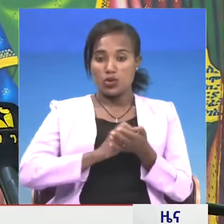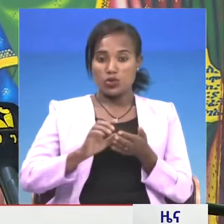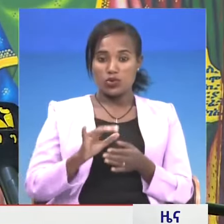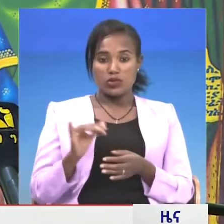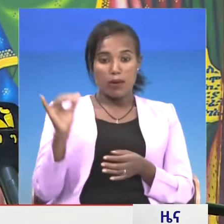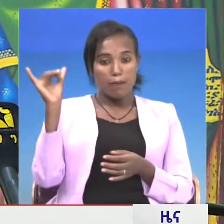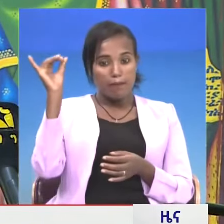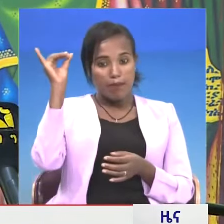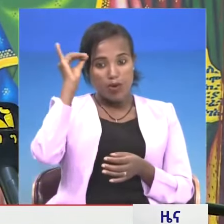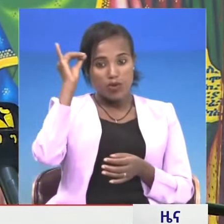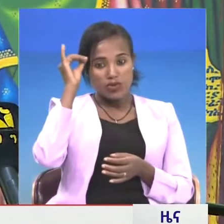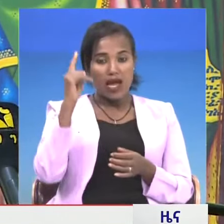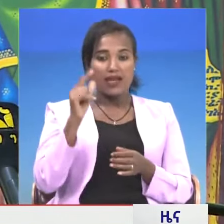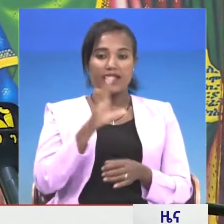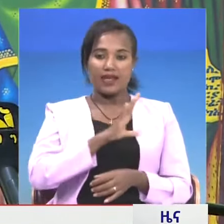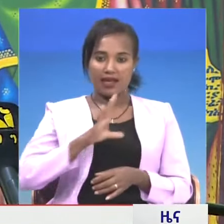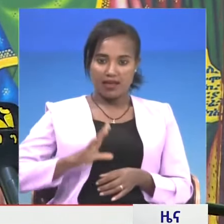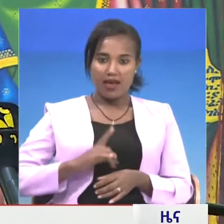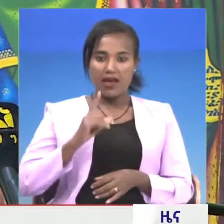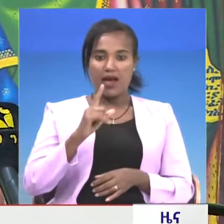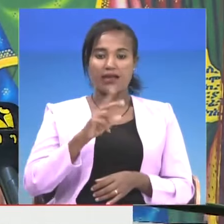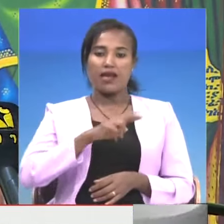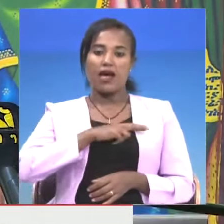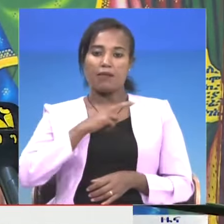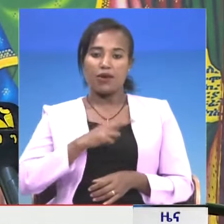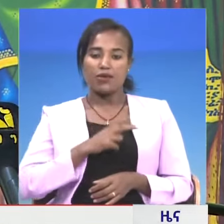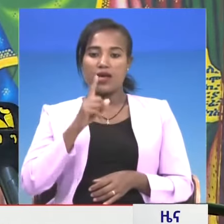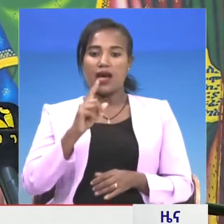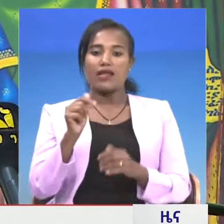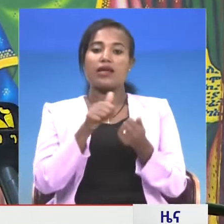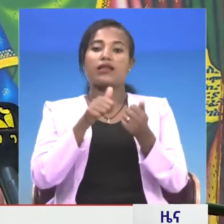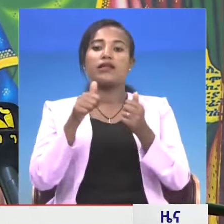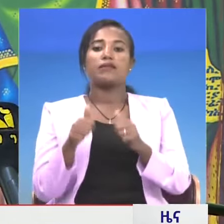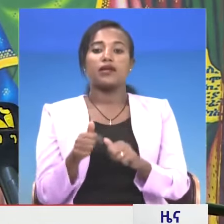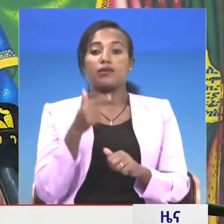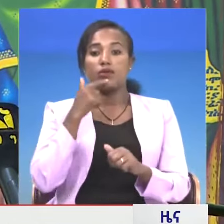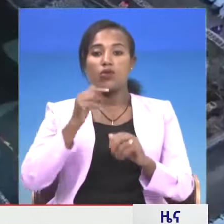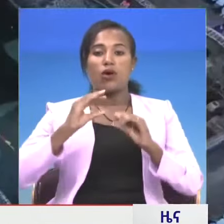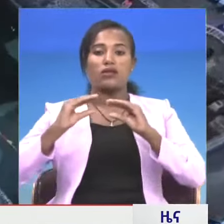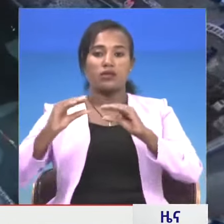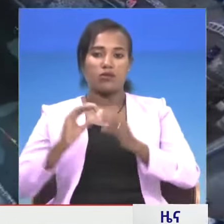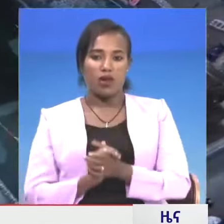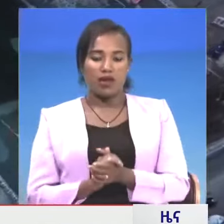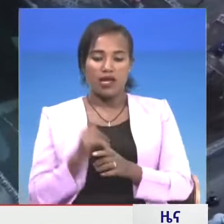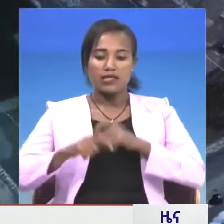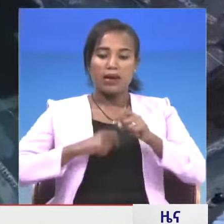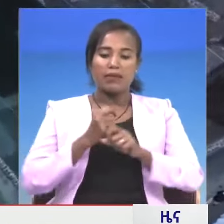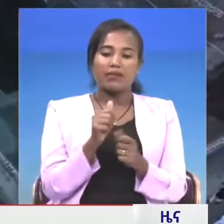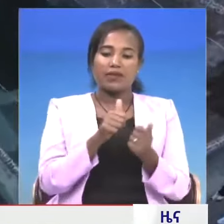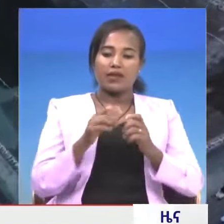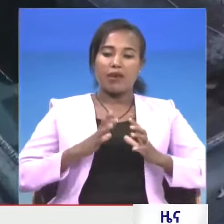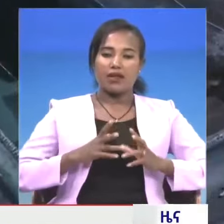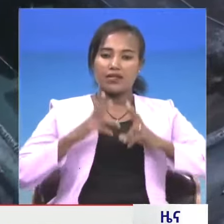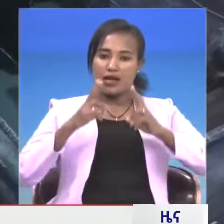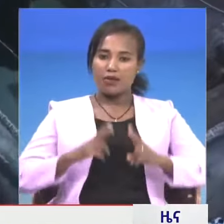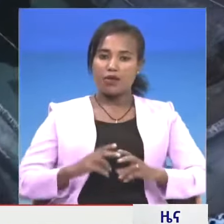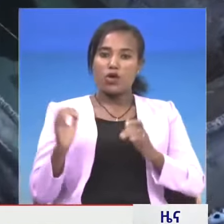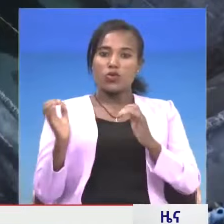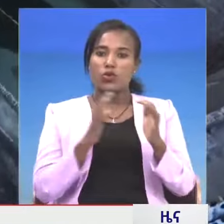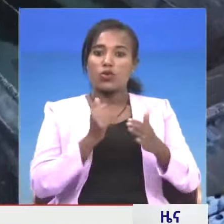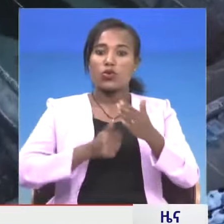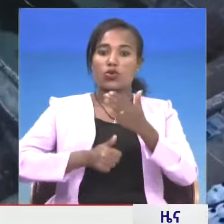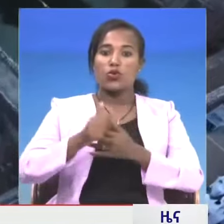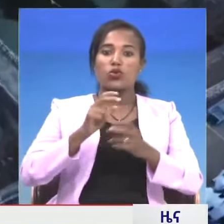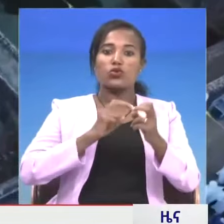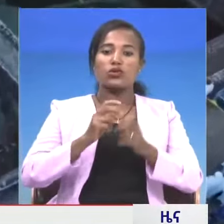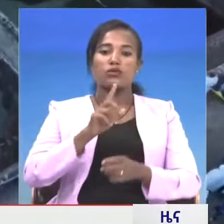ጳውሎስ አንድ ጌታ፣ አንድ ሃይማኖት፣ አንድ ጥምቀት ብሎ አስተምሯል። የዘንድሮን የጥምቀት በዓል ስናከብር በጦርነቱ የተጎዱ